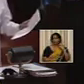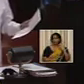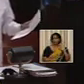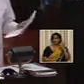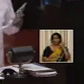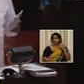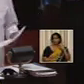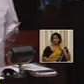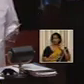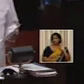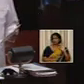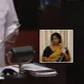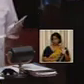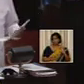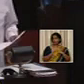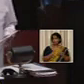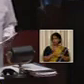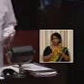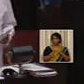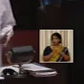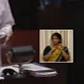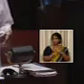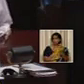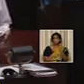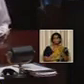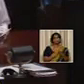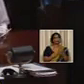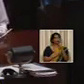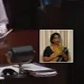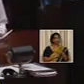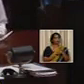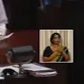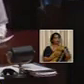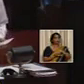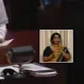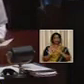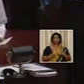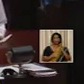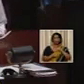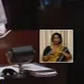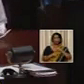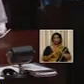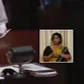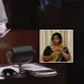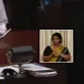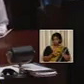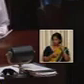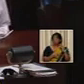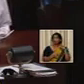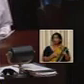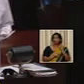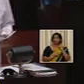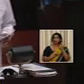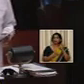1949 මේ අනපනත් අනුව ඒ බලය ලබා දීලා තිබෙන ඒ පළාත් පාලන ආයතනයේ ලේකම්වරුන්ට ඒ